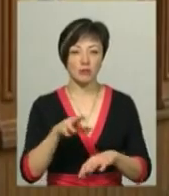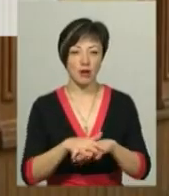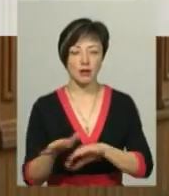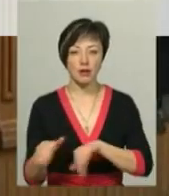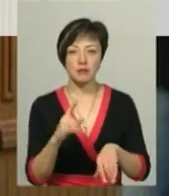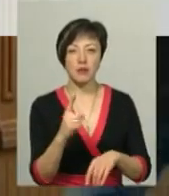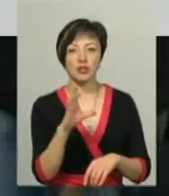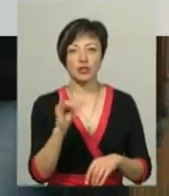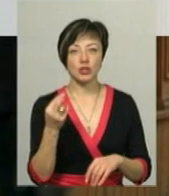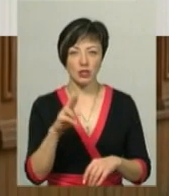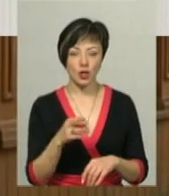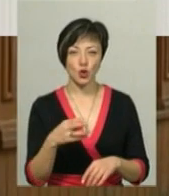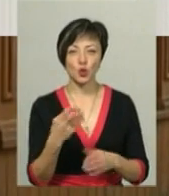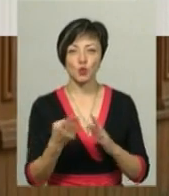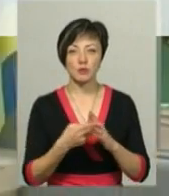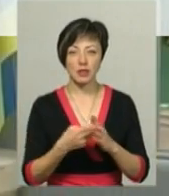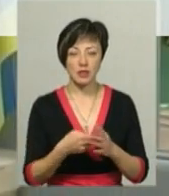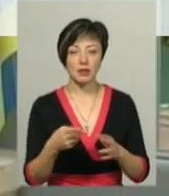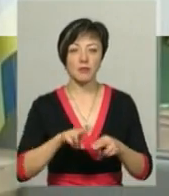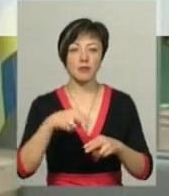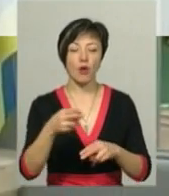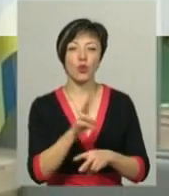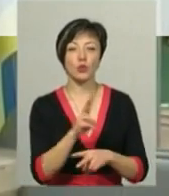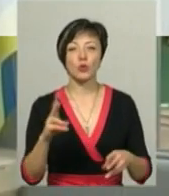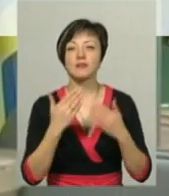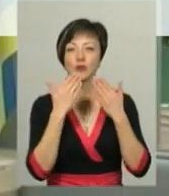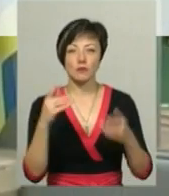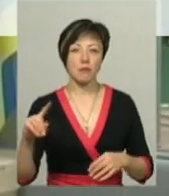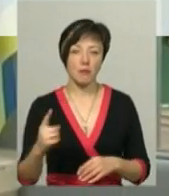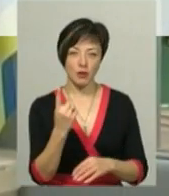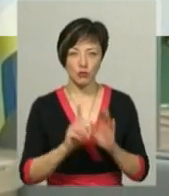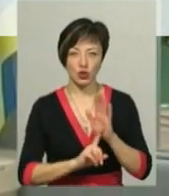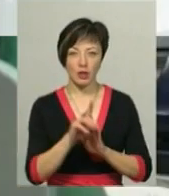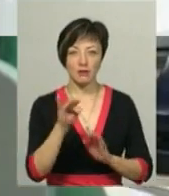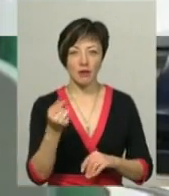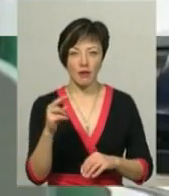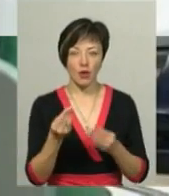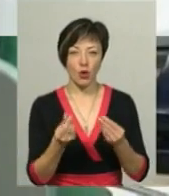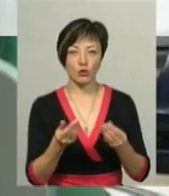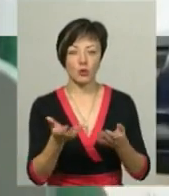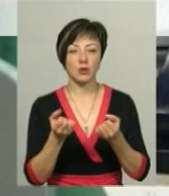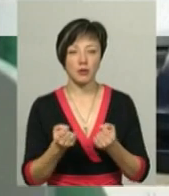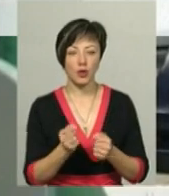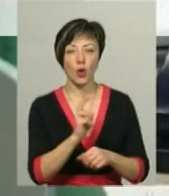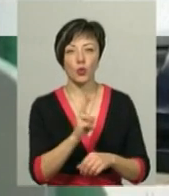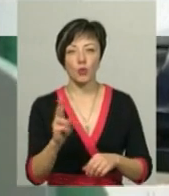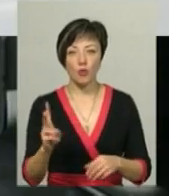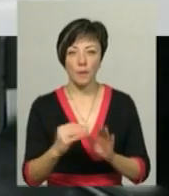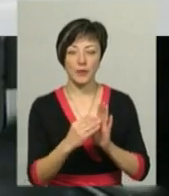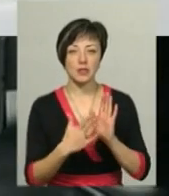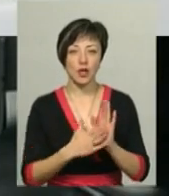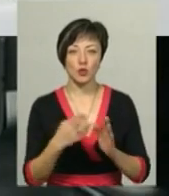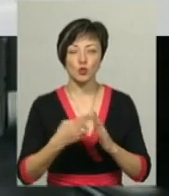1 січня субсидії монетизують тим, хто звернувся по них уперше. Починаючи з травня, гроші отримуватимуть ті, кому